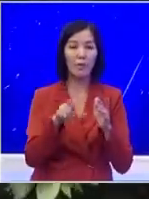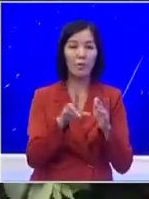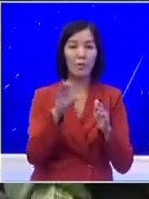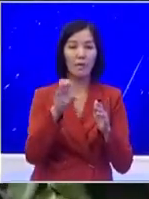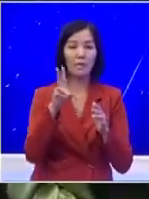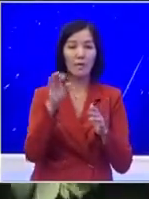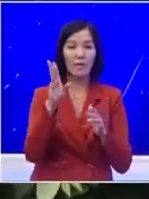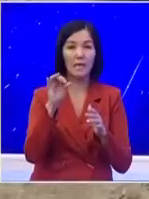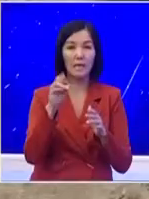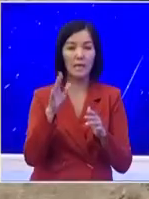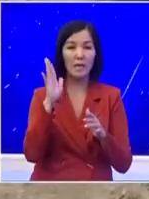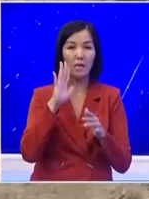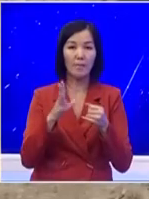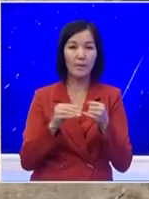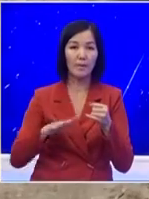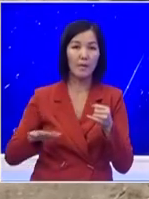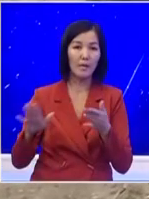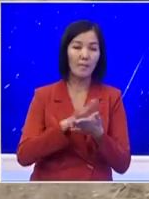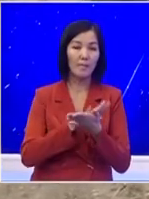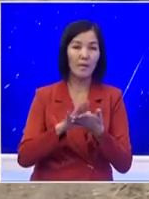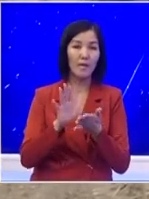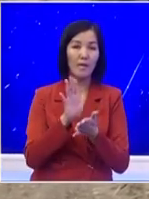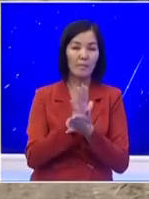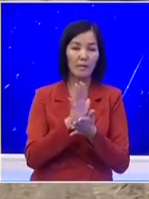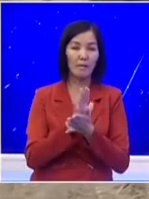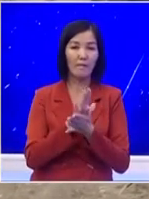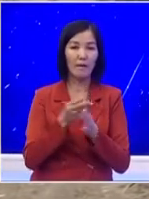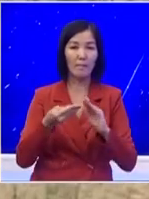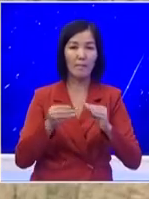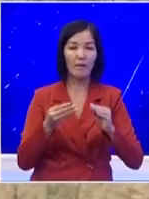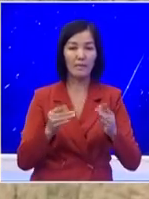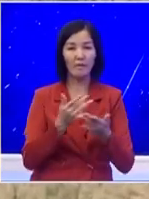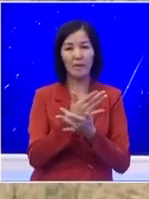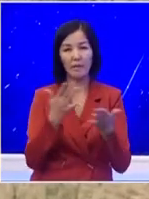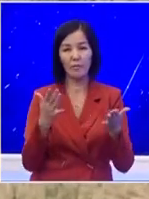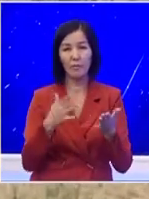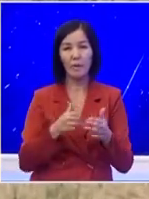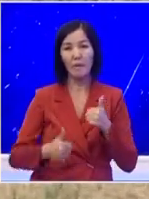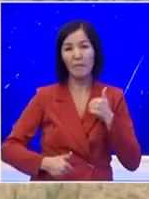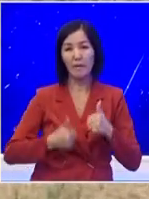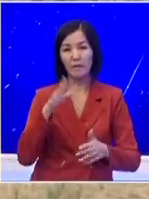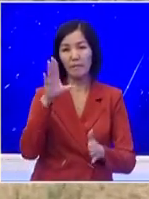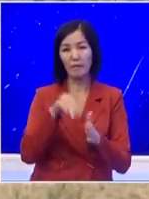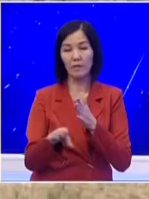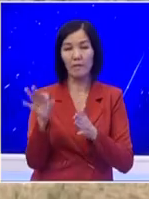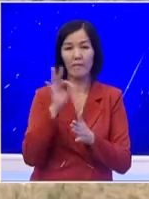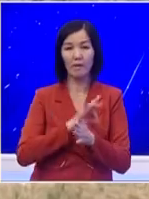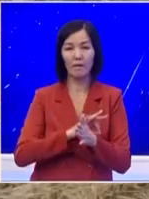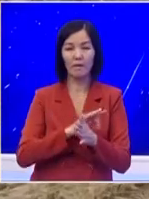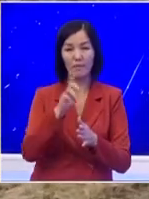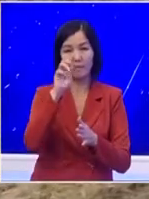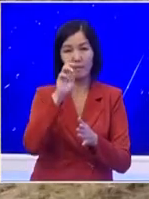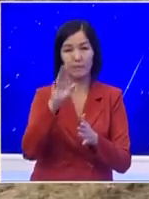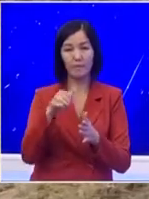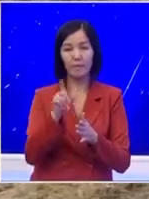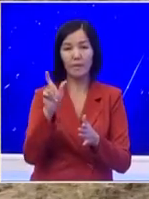6 километров прилегающей территории были очищены от бытового мусора и пластиковых отходов. «Мы гордимся, что вносим посильный вклад во благо страны», –